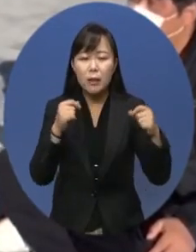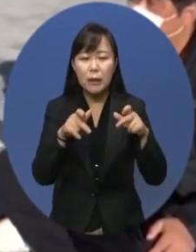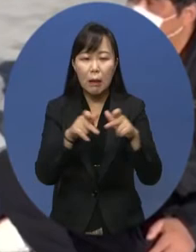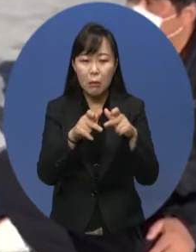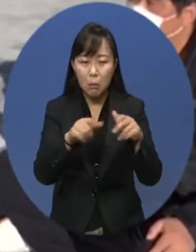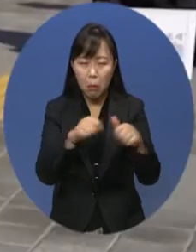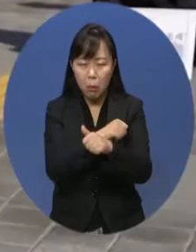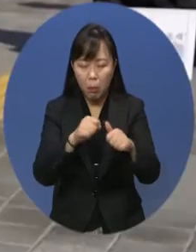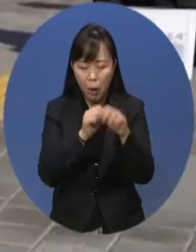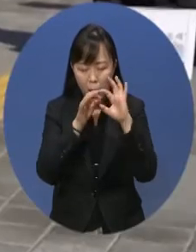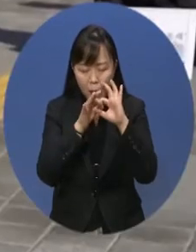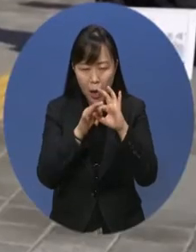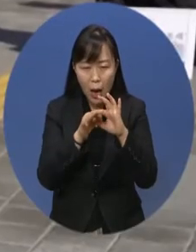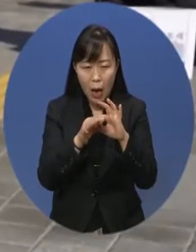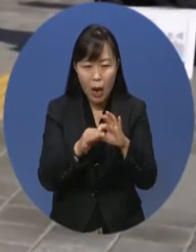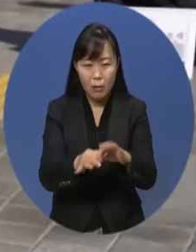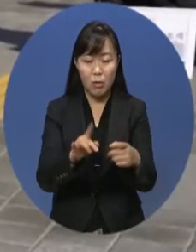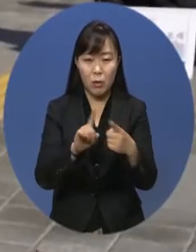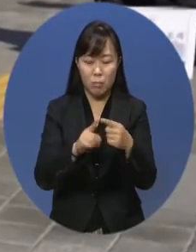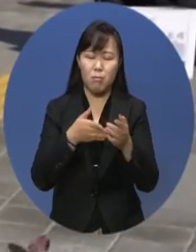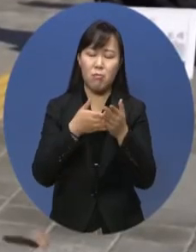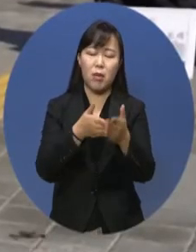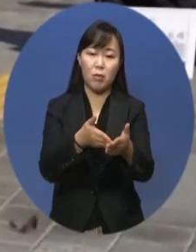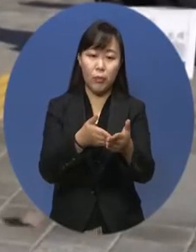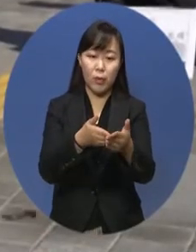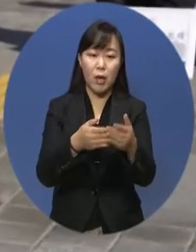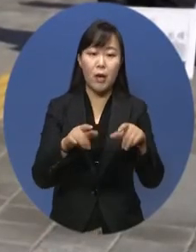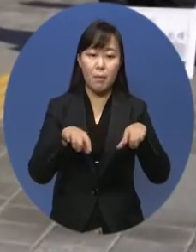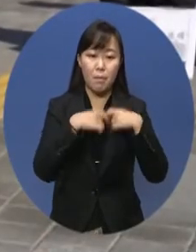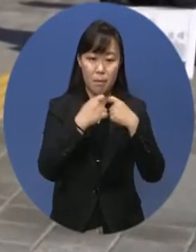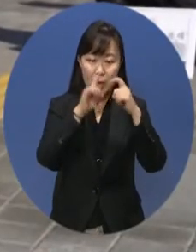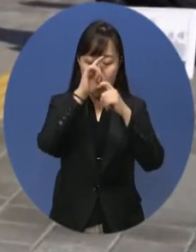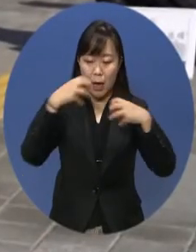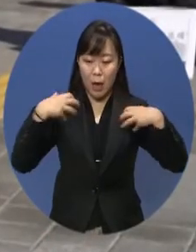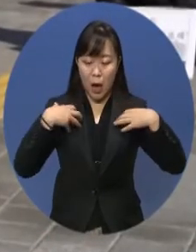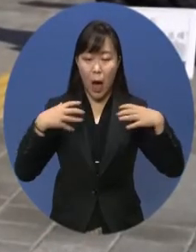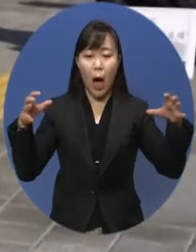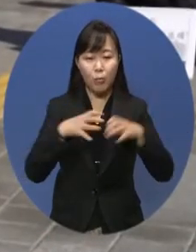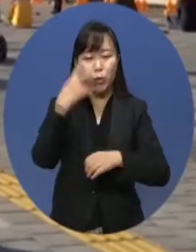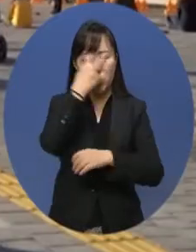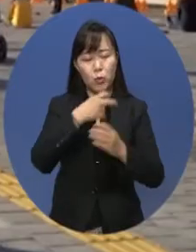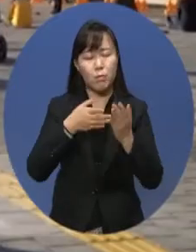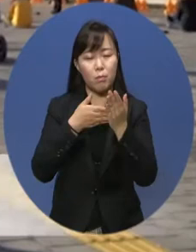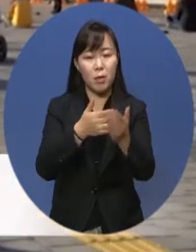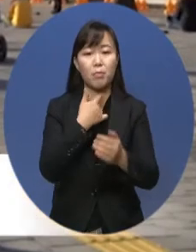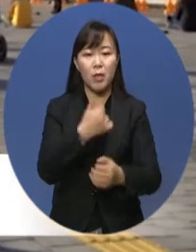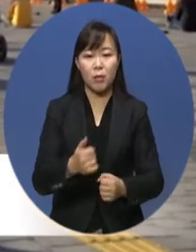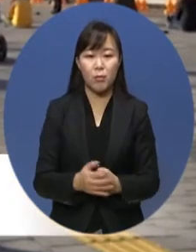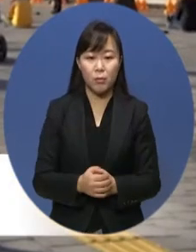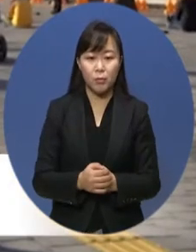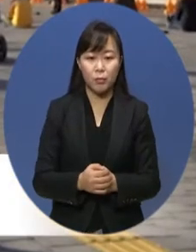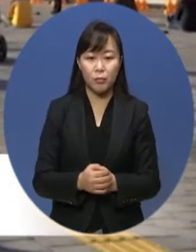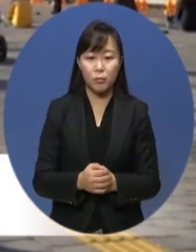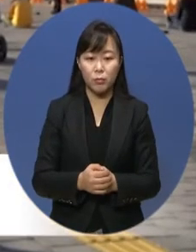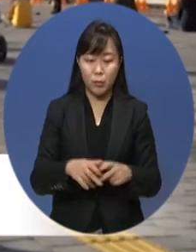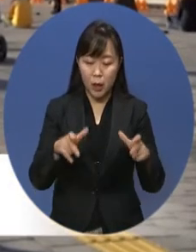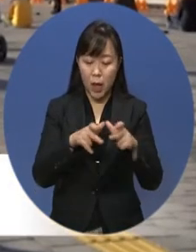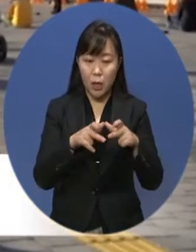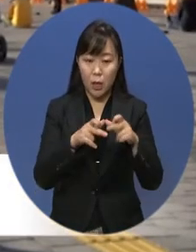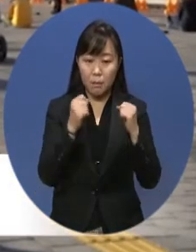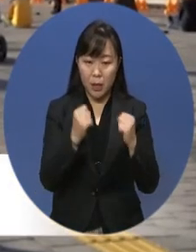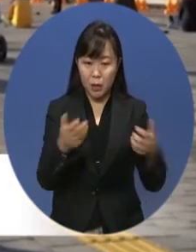폭행이 지속적으로 이루어졌다는 것을 제기하며 민간 합동 조사를 요구해 왔습니다. 사실은 장애인